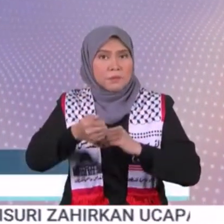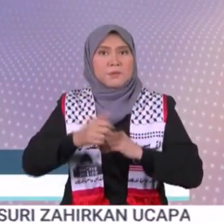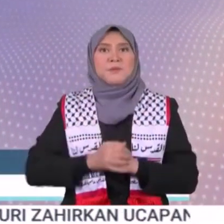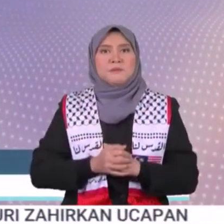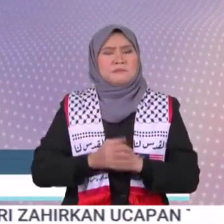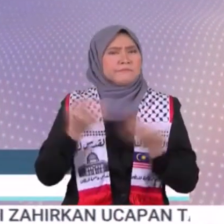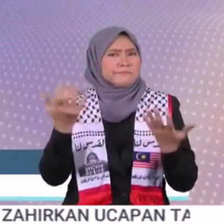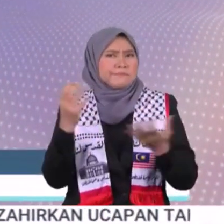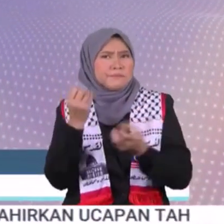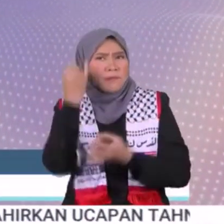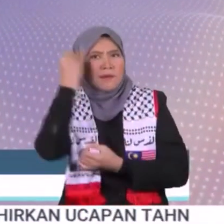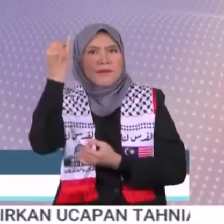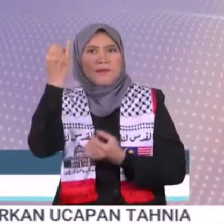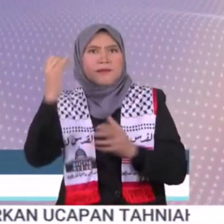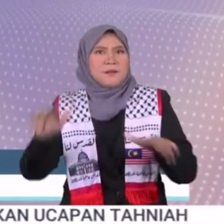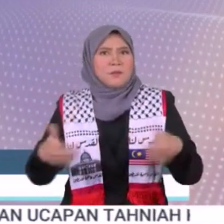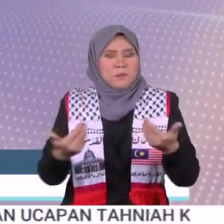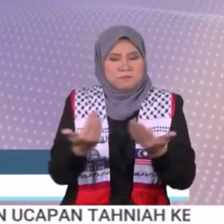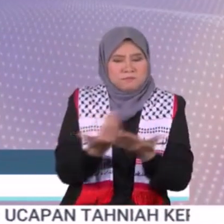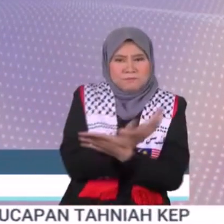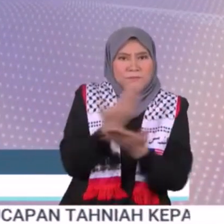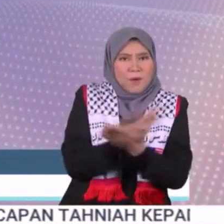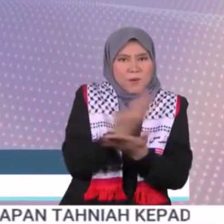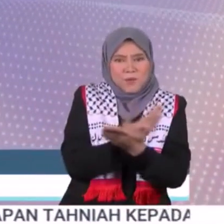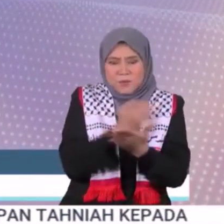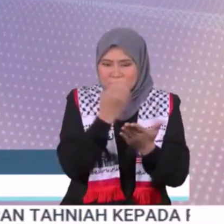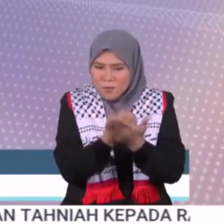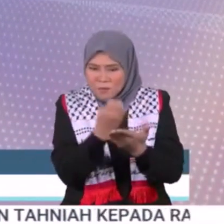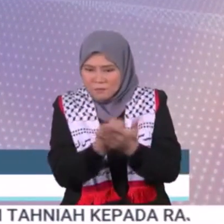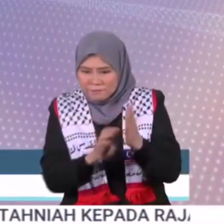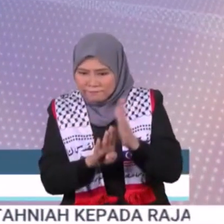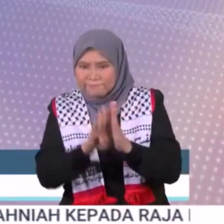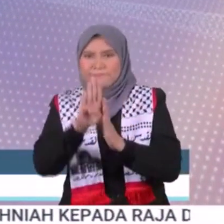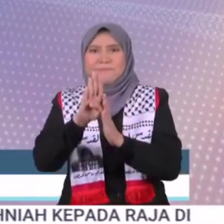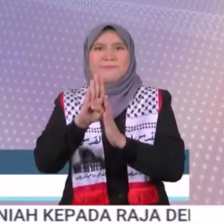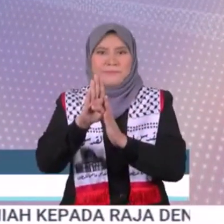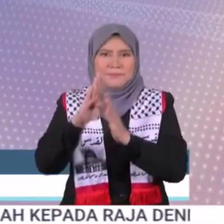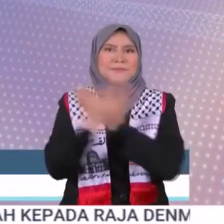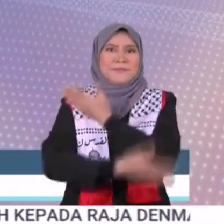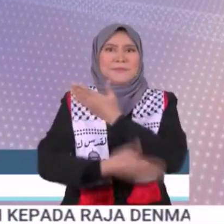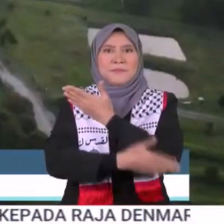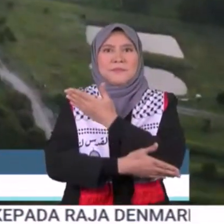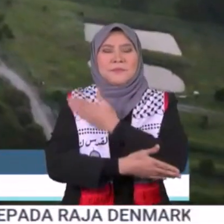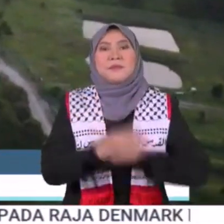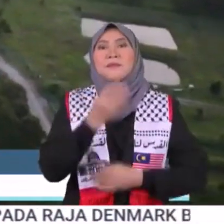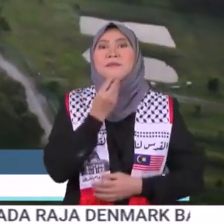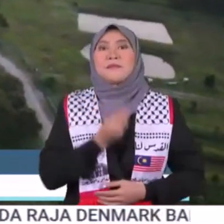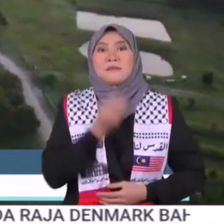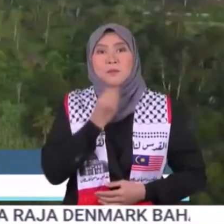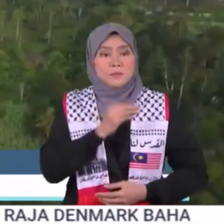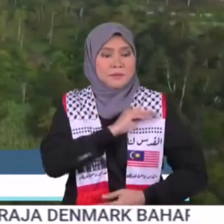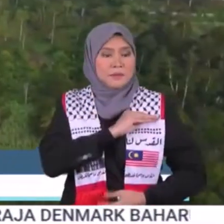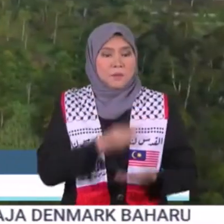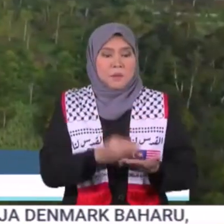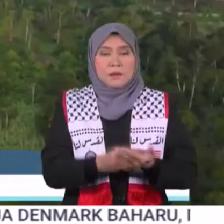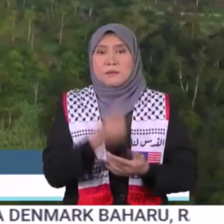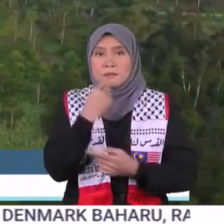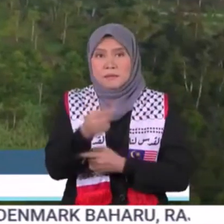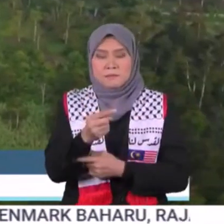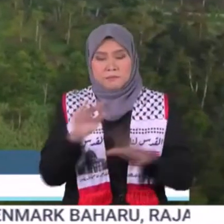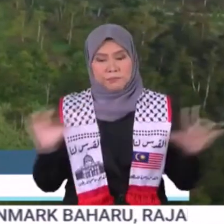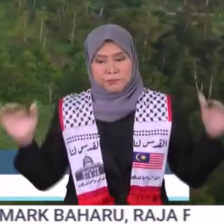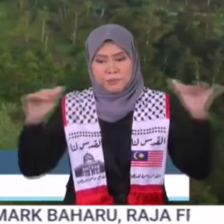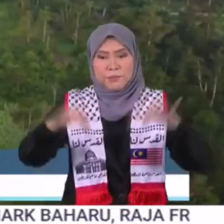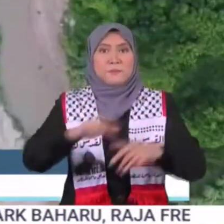mencari ikhtiar baharu untuk melonjakkan ekonomi negara. Datuk Seri Anwar, juga Menteri Kewangan, berkata sesi pemukiman akan